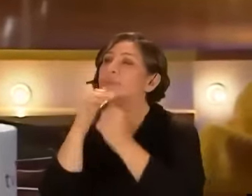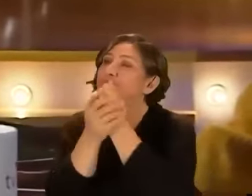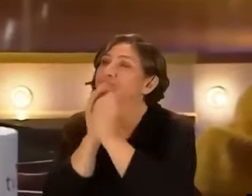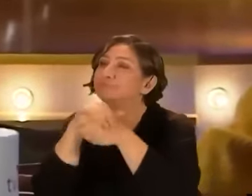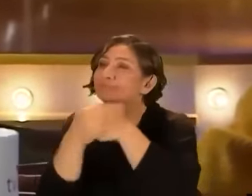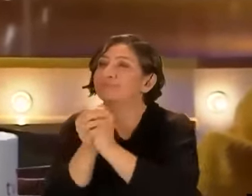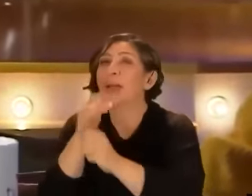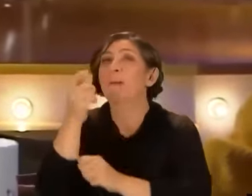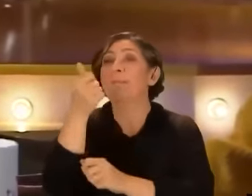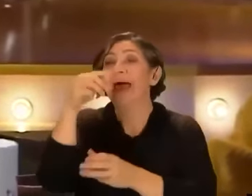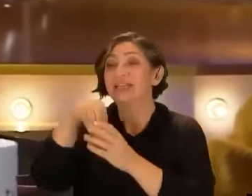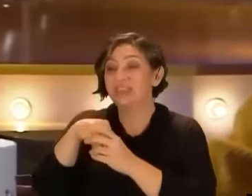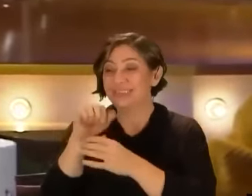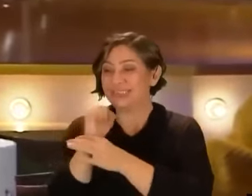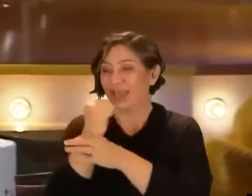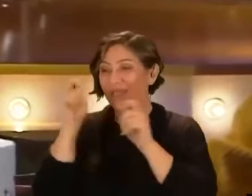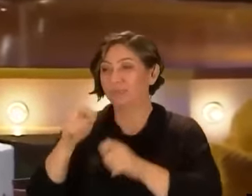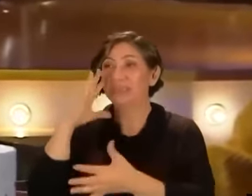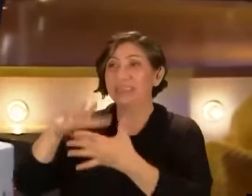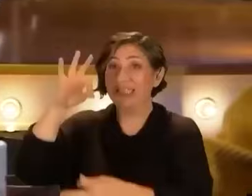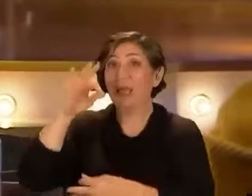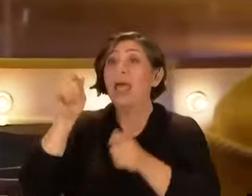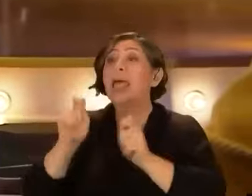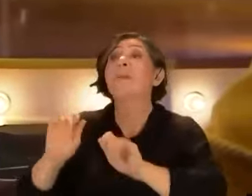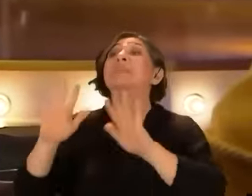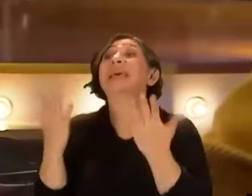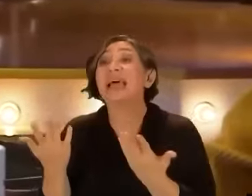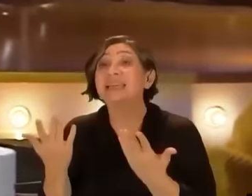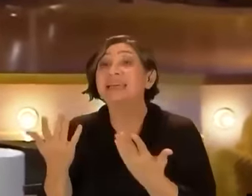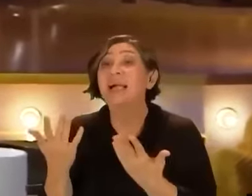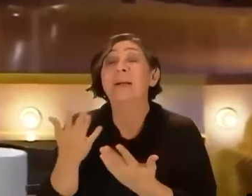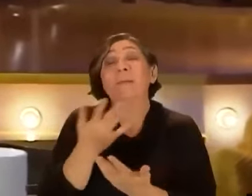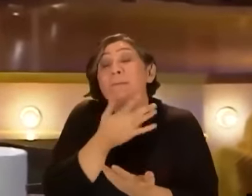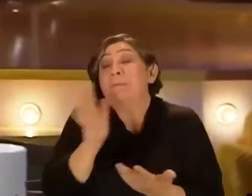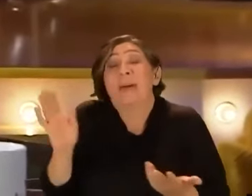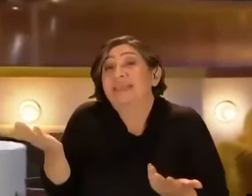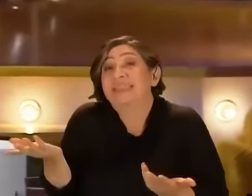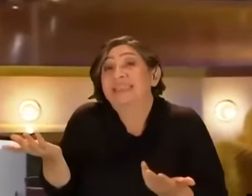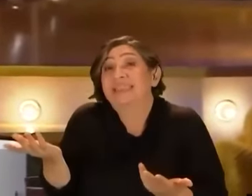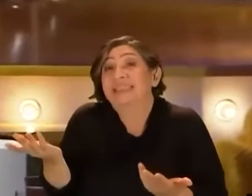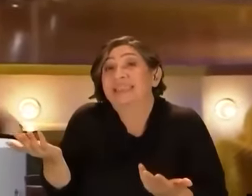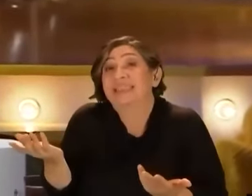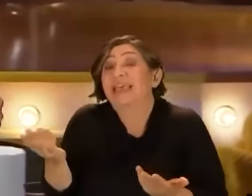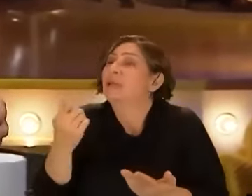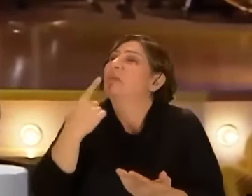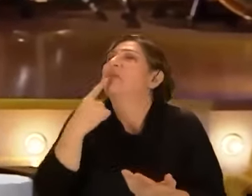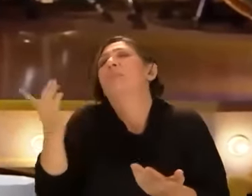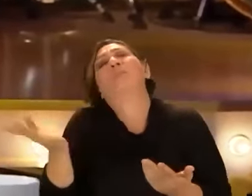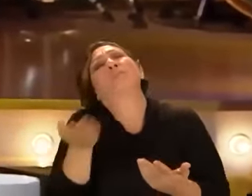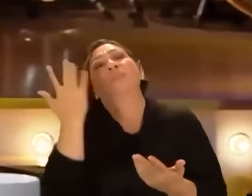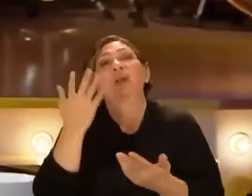etmiş, hepsi para için sanat yapmış adamlar. Yapmasalardı bilemezdik ki zaten. Diyelim ki